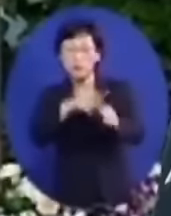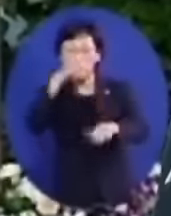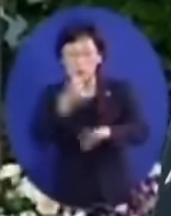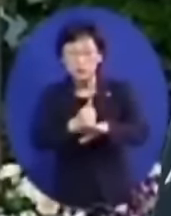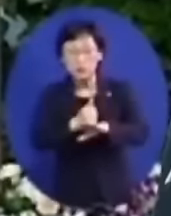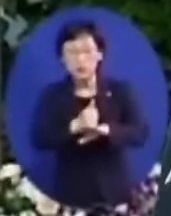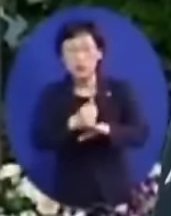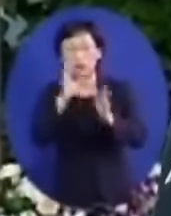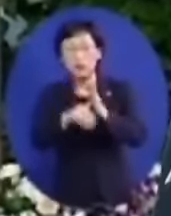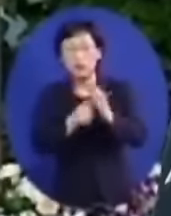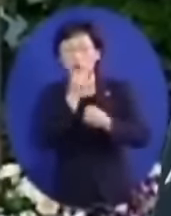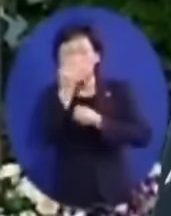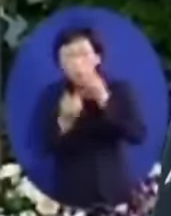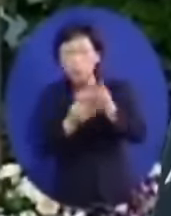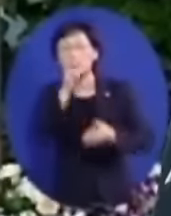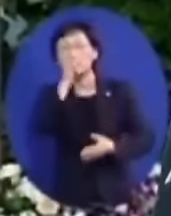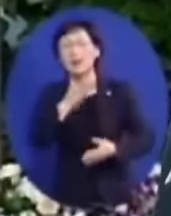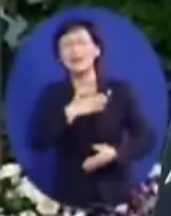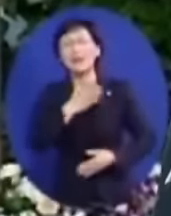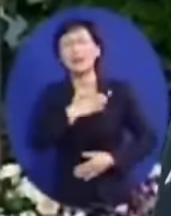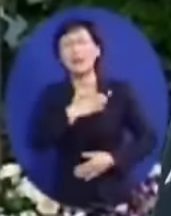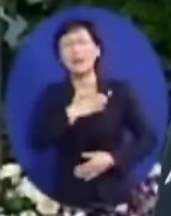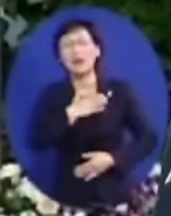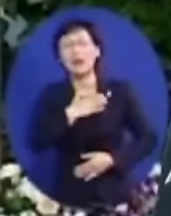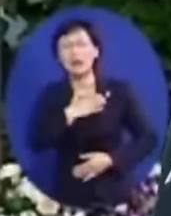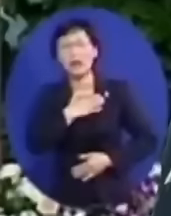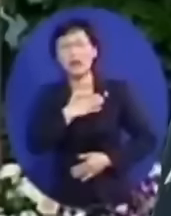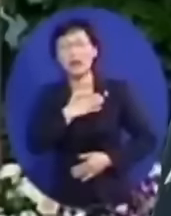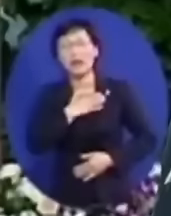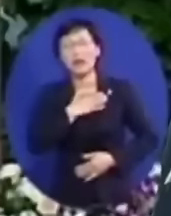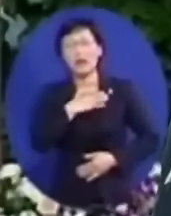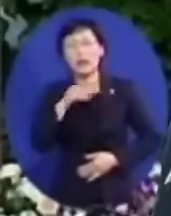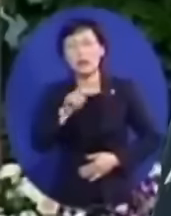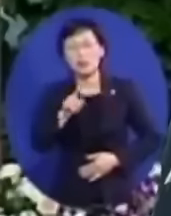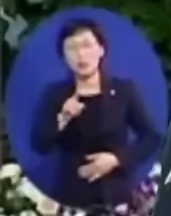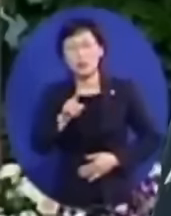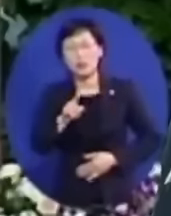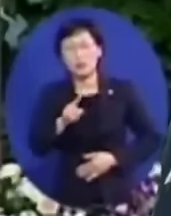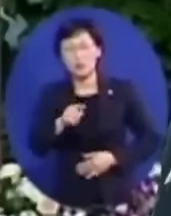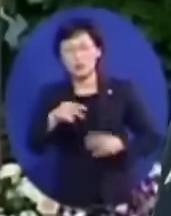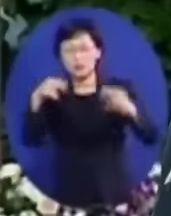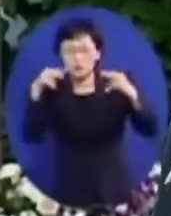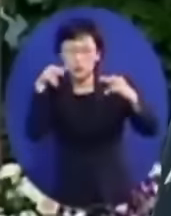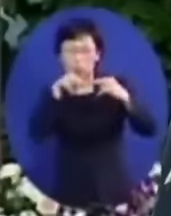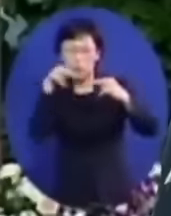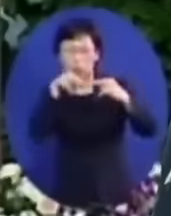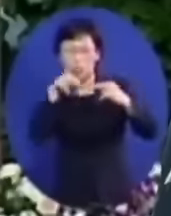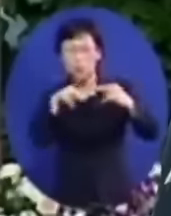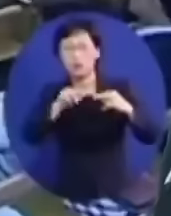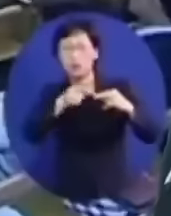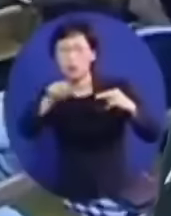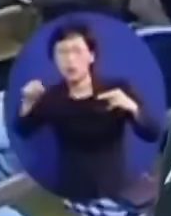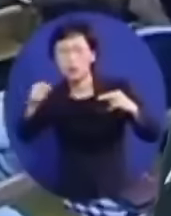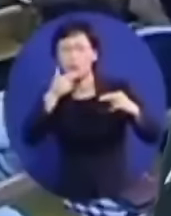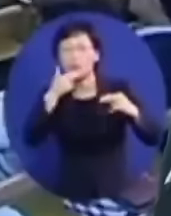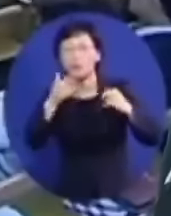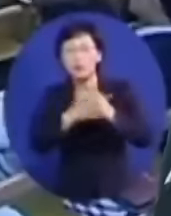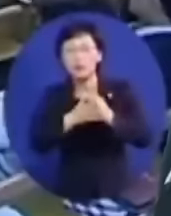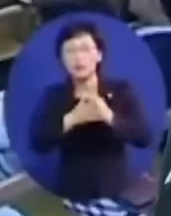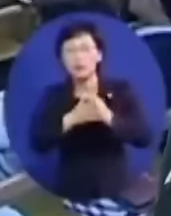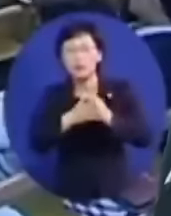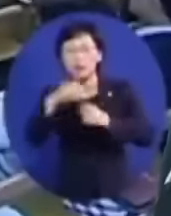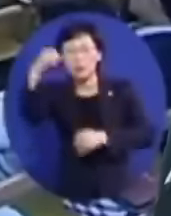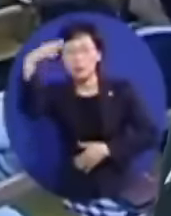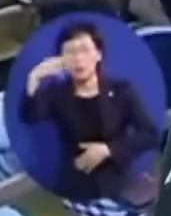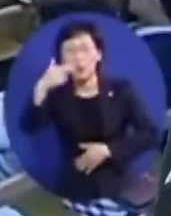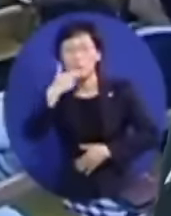무렵에 이렇게 고백했습니다. 나는 전지약이 다 떨어지고도 코드를 꽂으려 해도 꽂을 전원이 없어서 불이 들어오지 않는